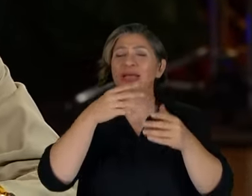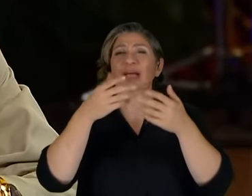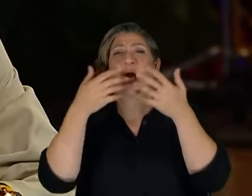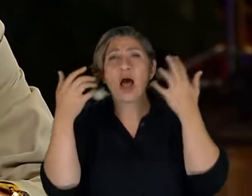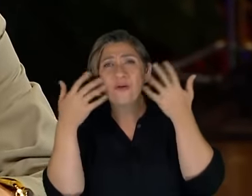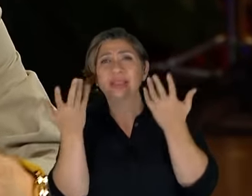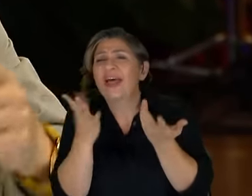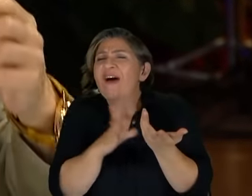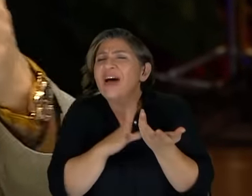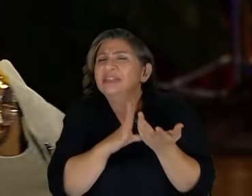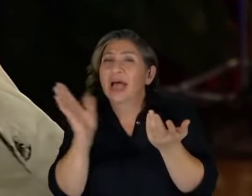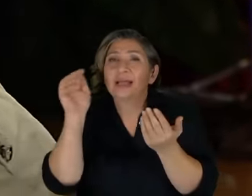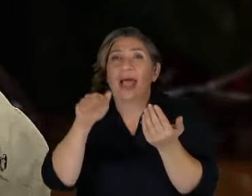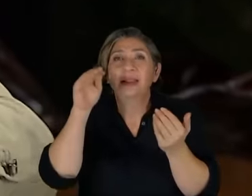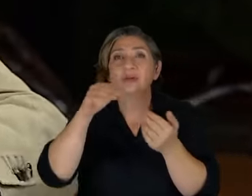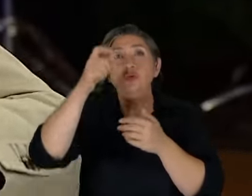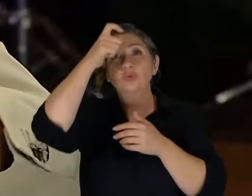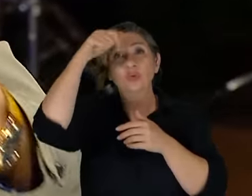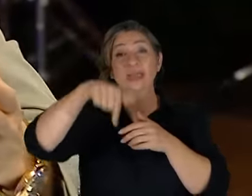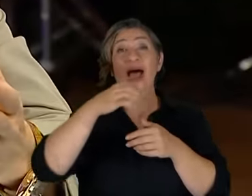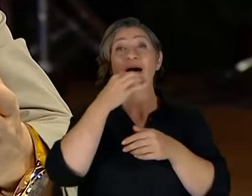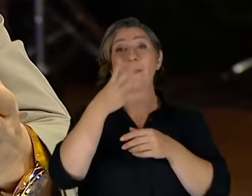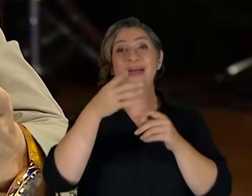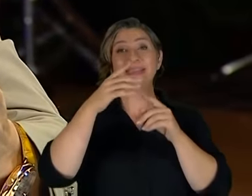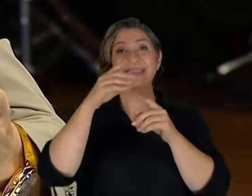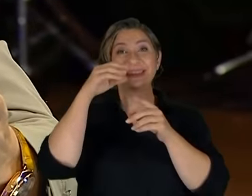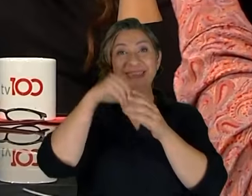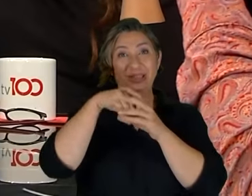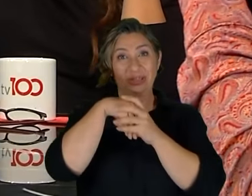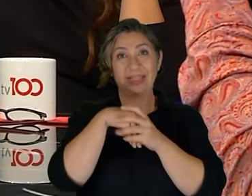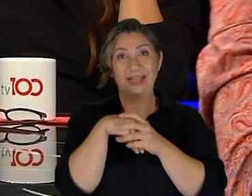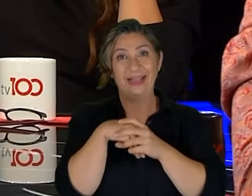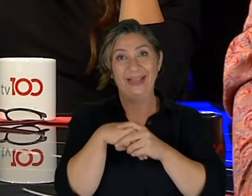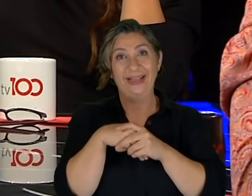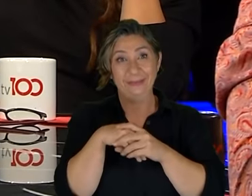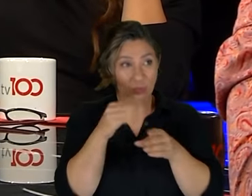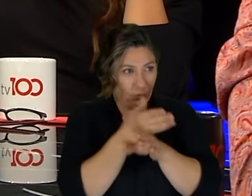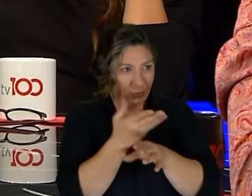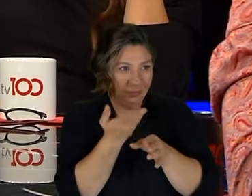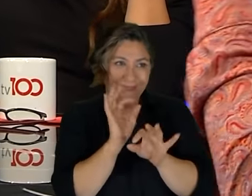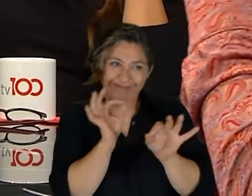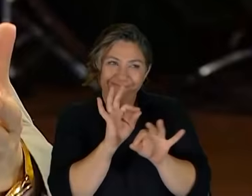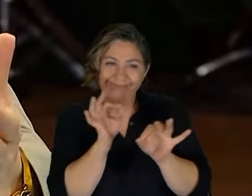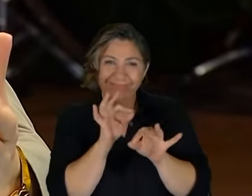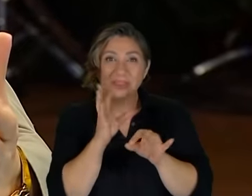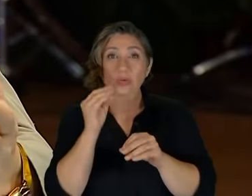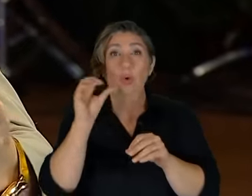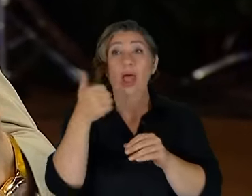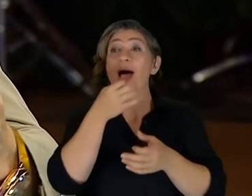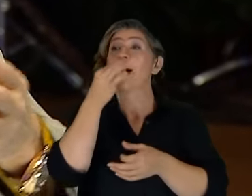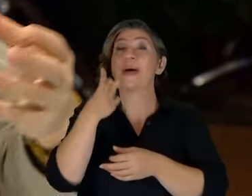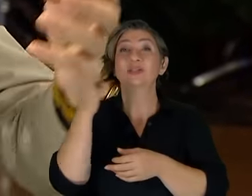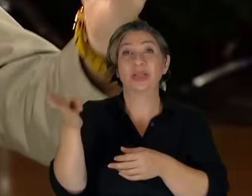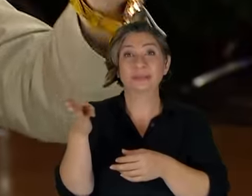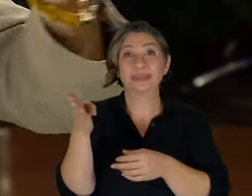varsa çıkarıldı. Türkiye'de haber bültenleri, değil mi? Çok önemli